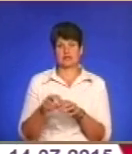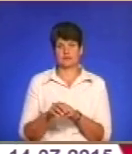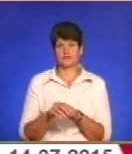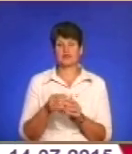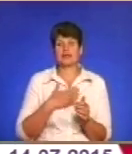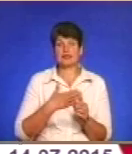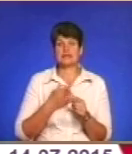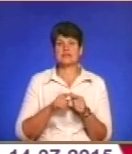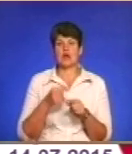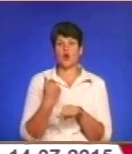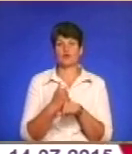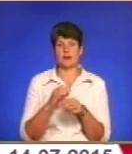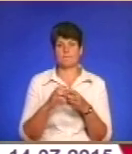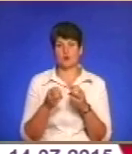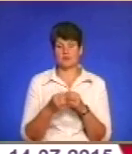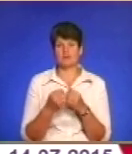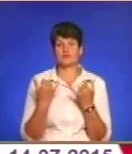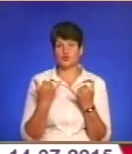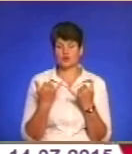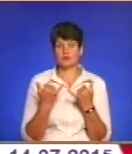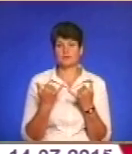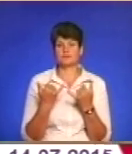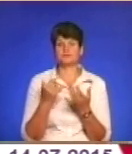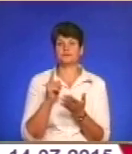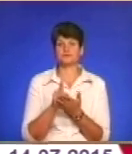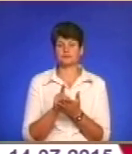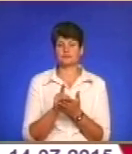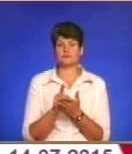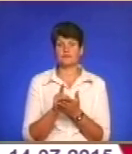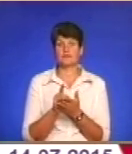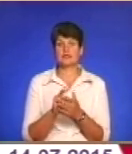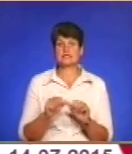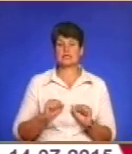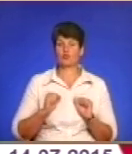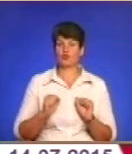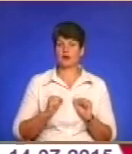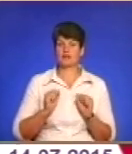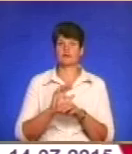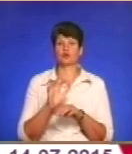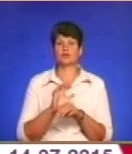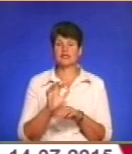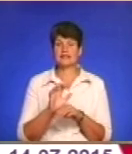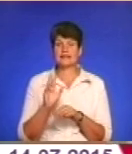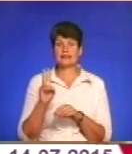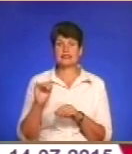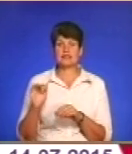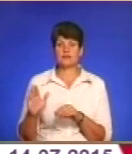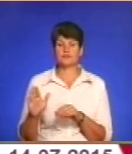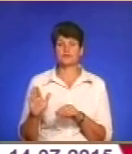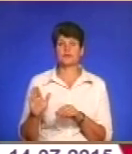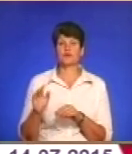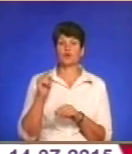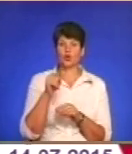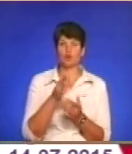нас це головна проблема. І ми сьогодні покликані стимулювати виробників, стимулювати СГА-виробників в